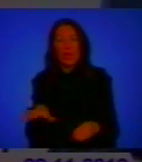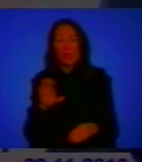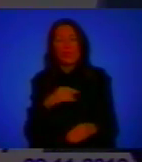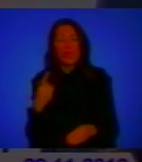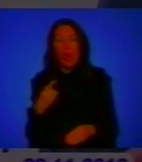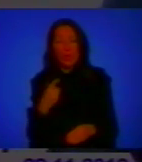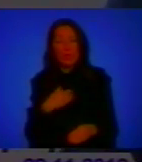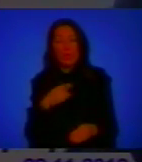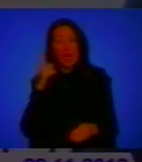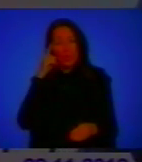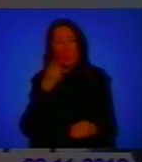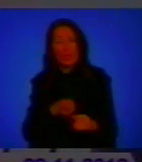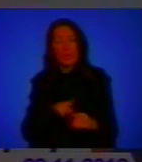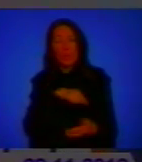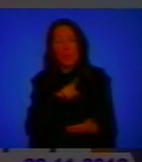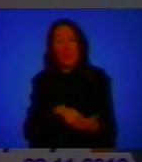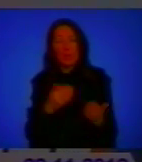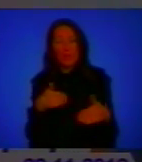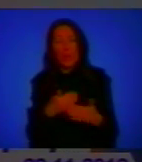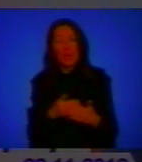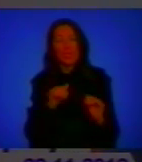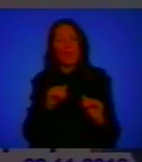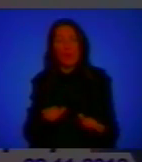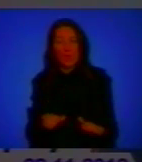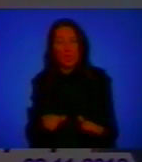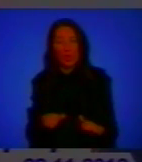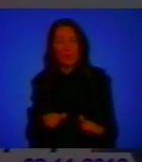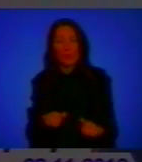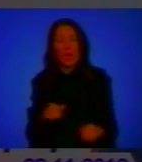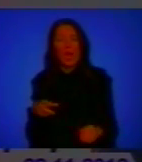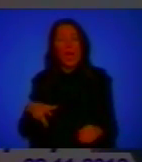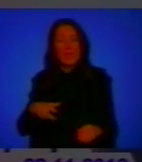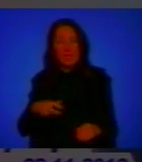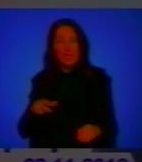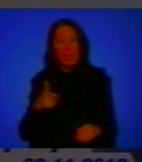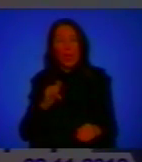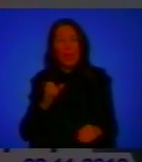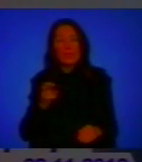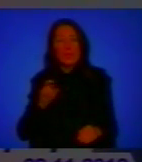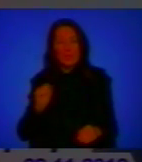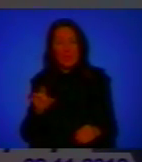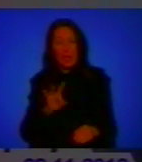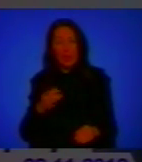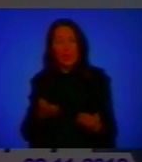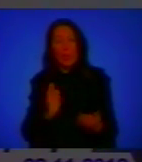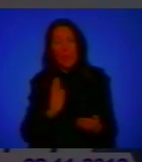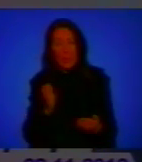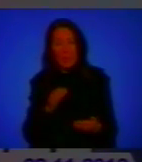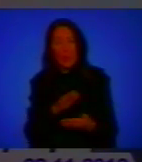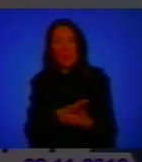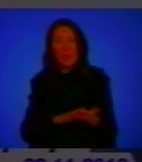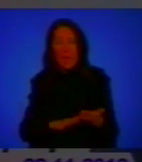лікуванні, значить, по всій області. Я думаю, це питання сьогодні вже майже вирішене. Заліщицькому і Гусятинському районах. І якщо ми підемо далі, що